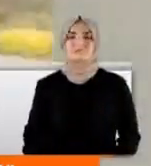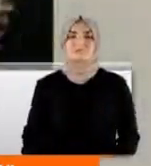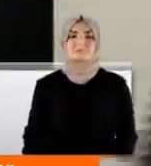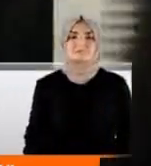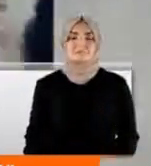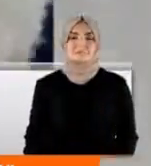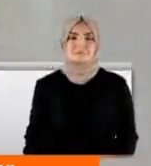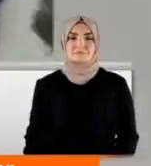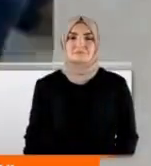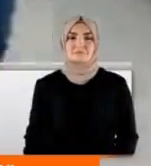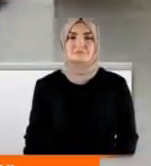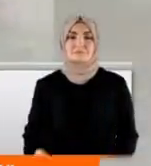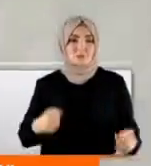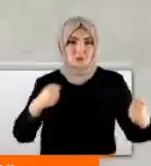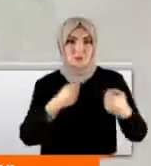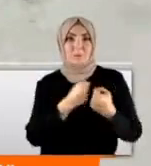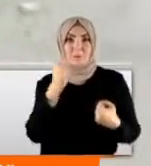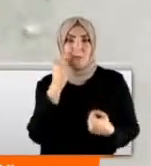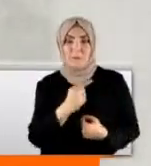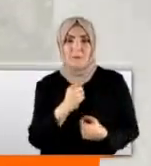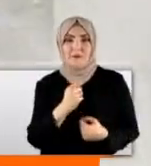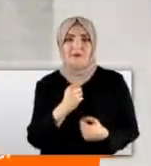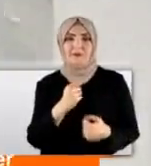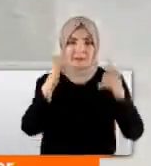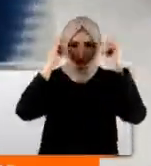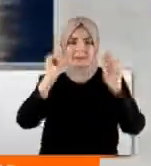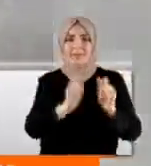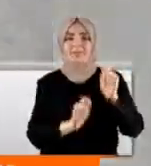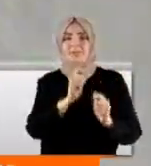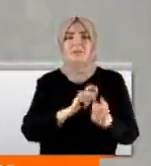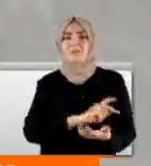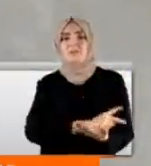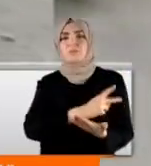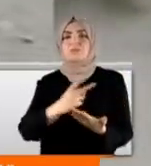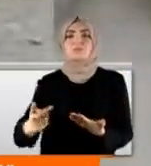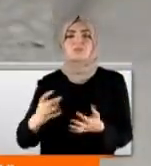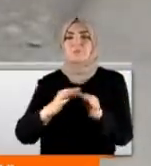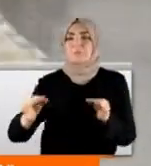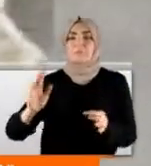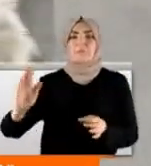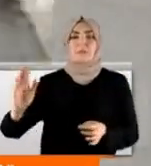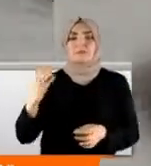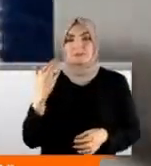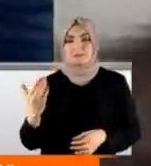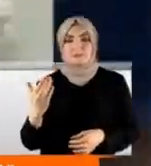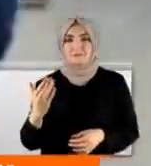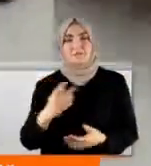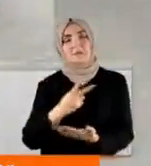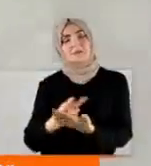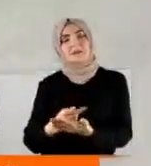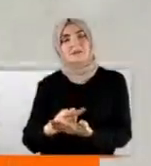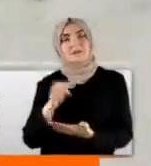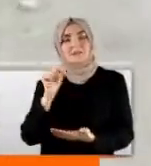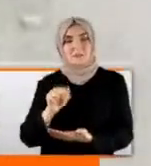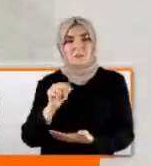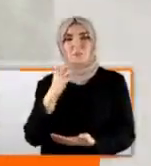de ne olduğumu anlayamadım. Çarpmanın etkisiyle inek metrelerce öteye savruldu. Yerde hareketsiz yattığı sırada sanki söylenenleri anladı. Kes